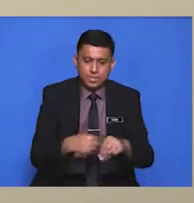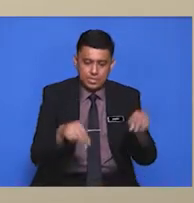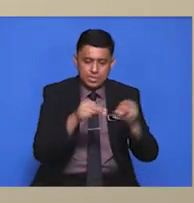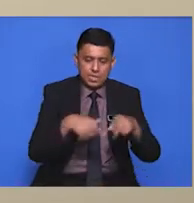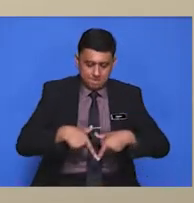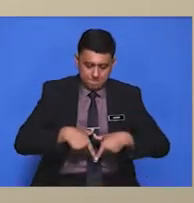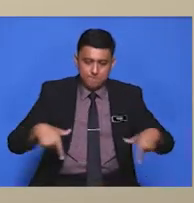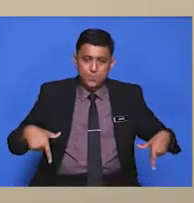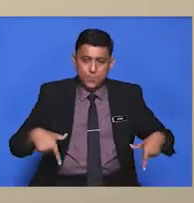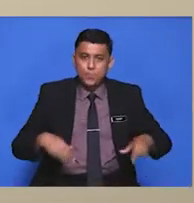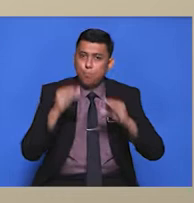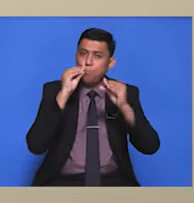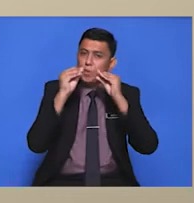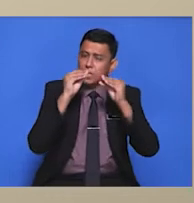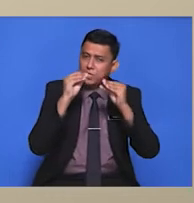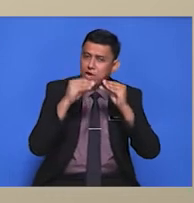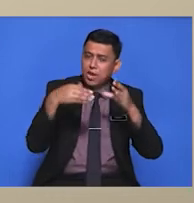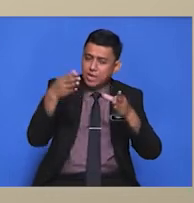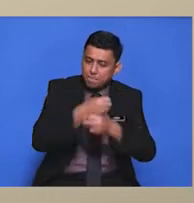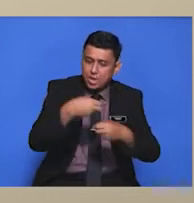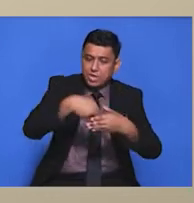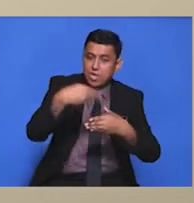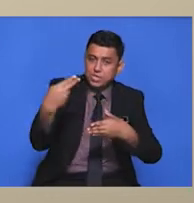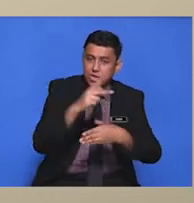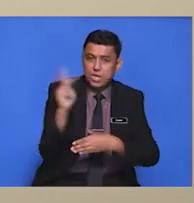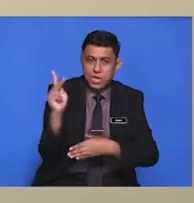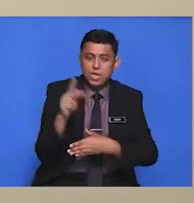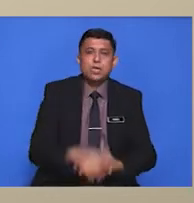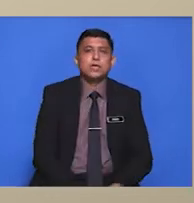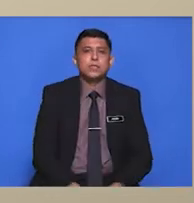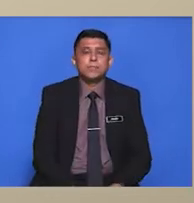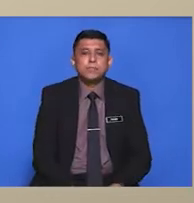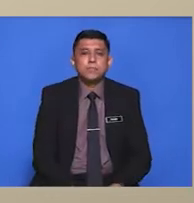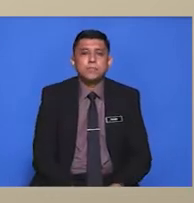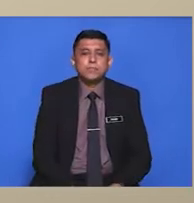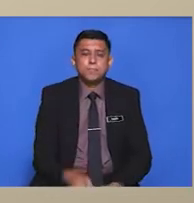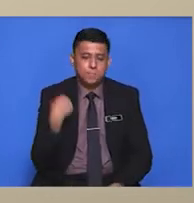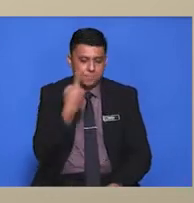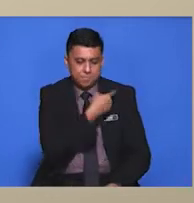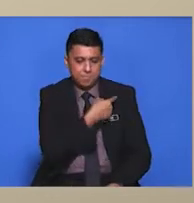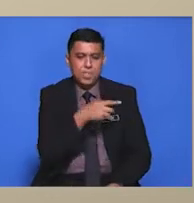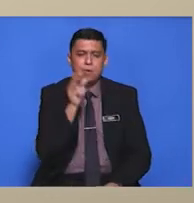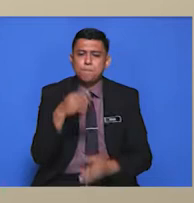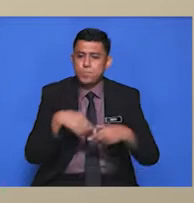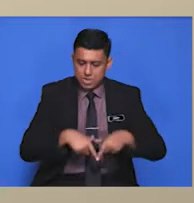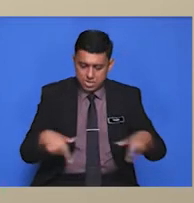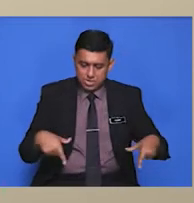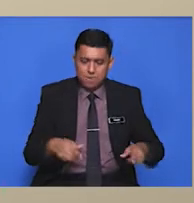keberanian. Pengajaran yang dapat dihasilkan daripada nilai tersebut ialah kita mestilah